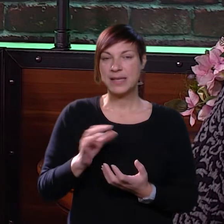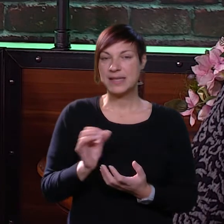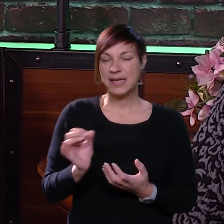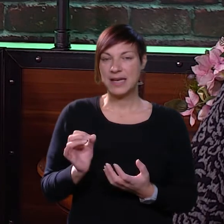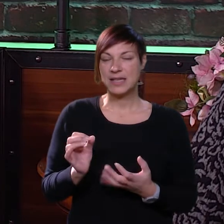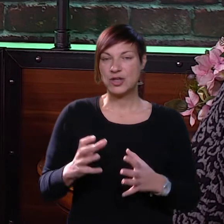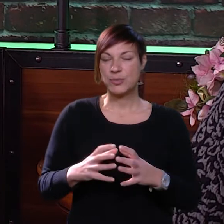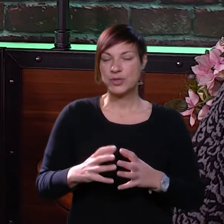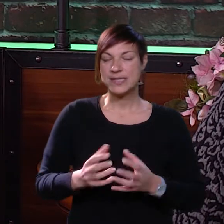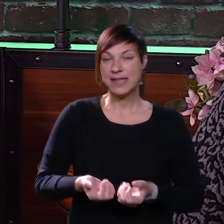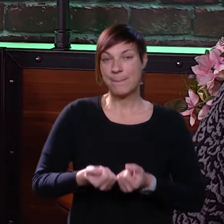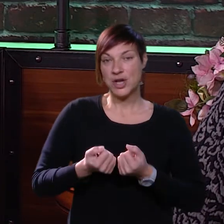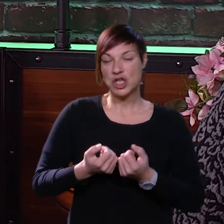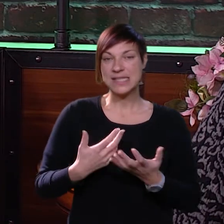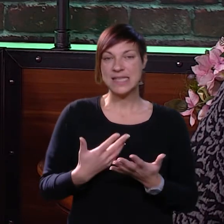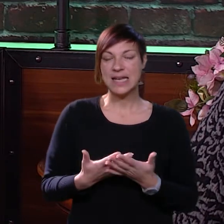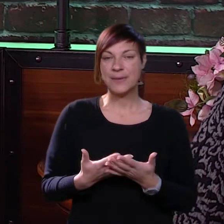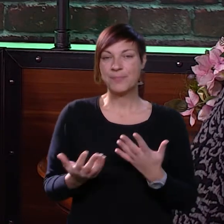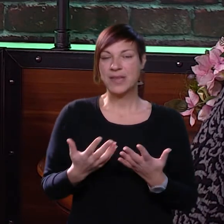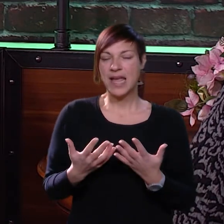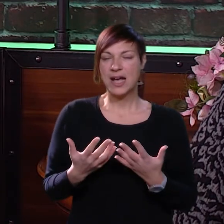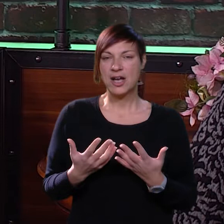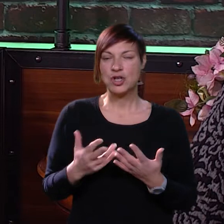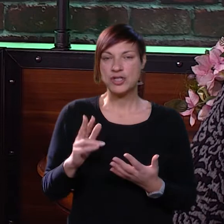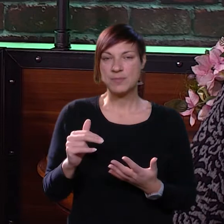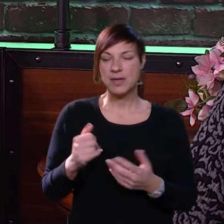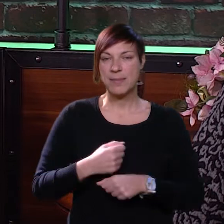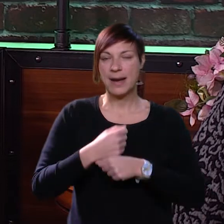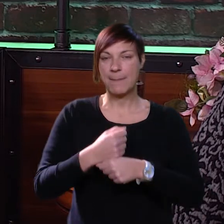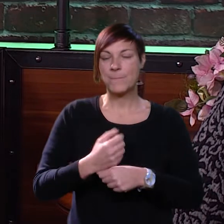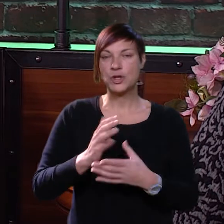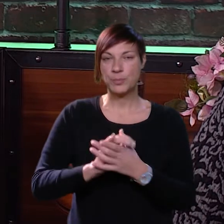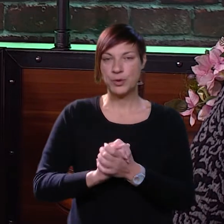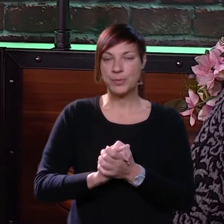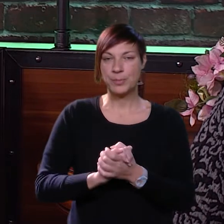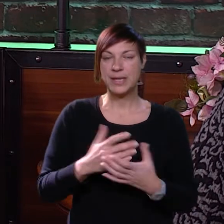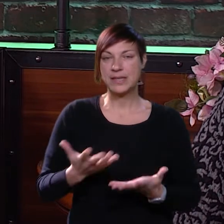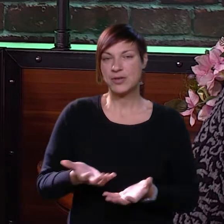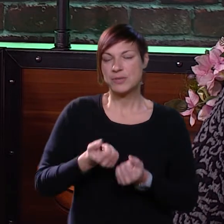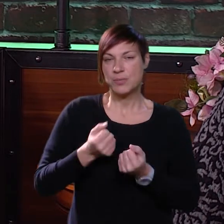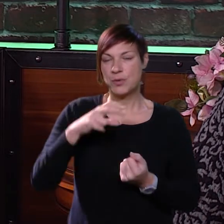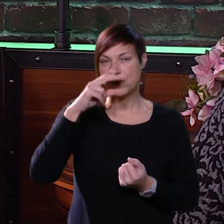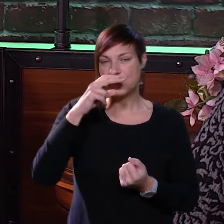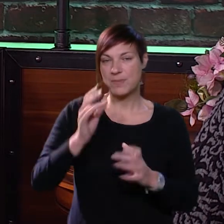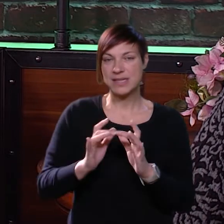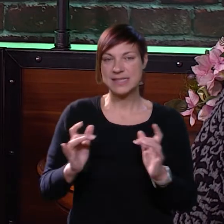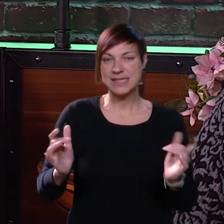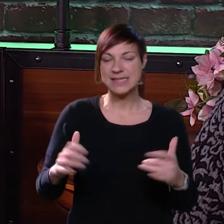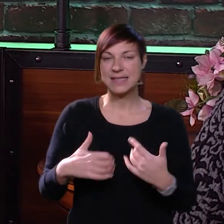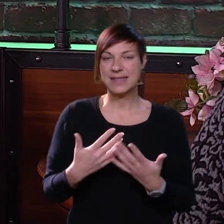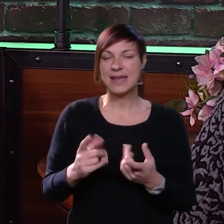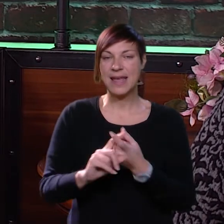se vrlo dobro s tim odmah nosili i nekako smo imali potporu prijatelja koji su nam izvukli puno informacija